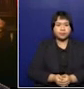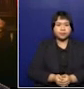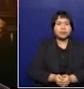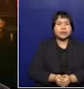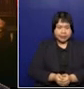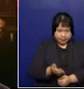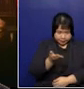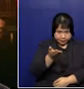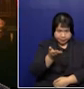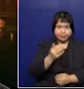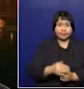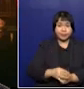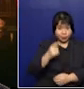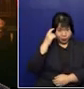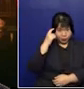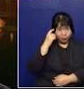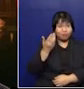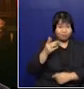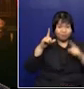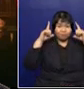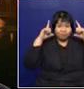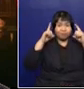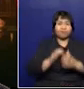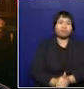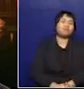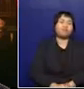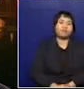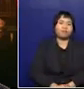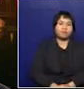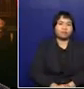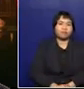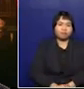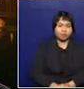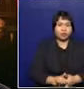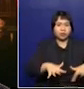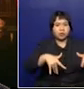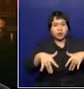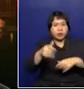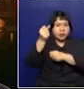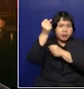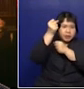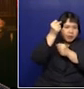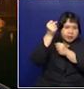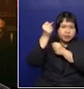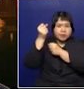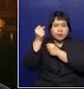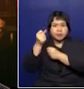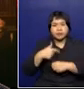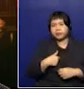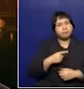นี่ครับคุ้นเหลือเกินพระเอกของเรามาแล้วนะฮะประชาชนออกไปร้องกันใหญ่เลยบอกว่าเ